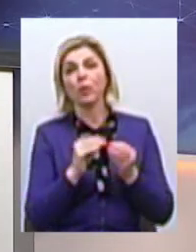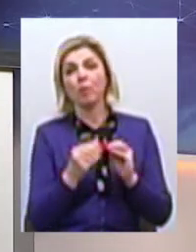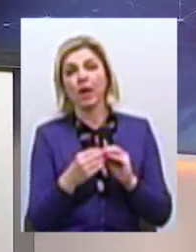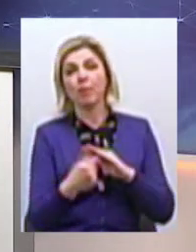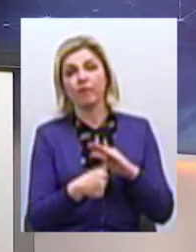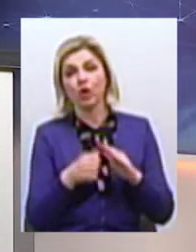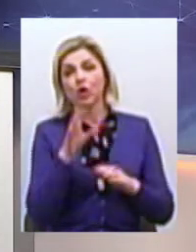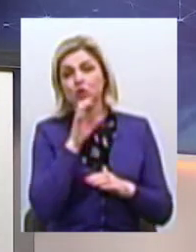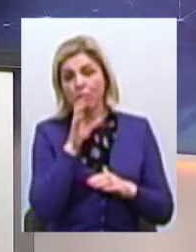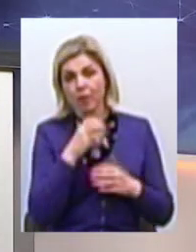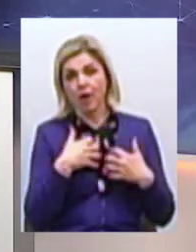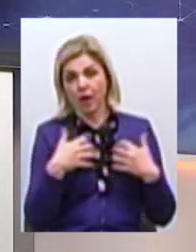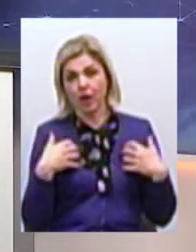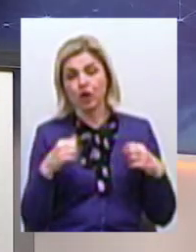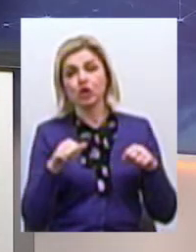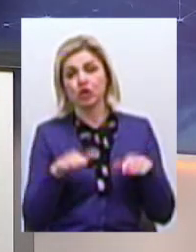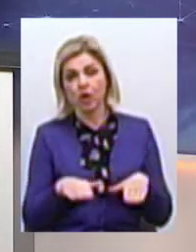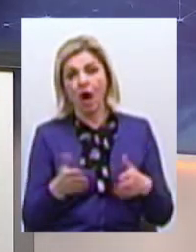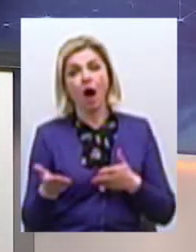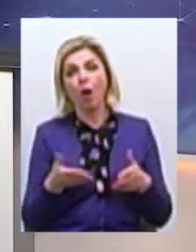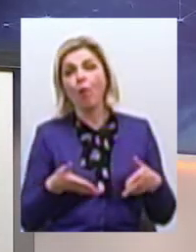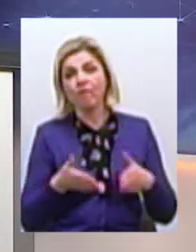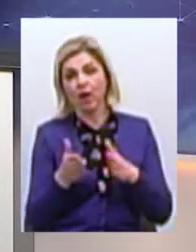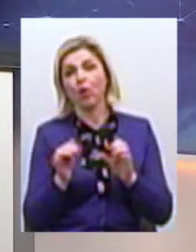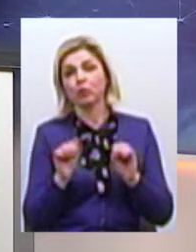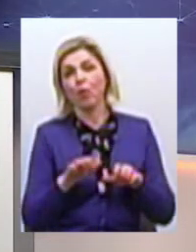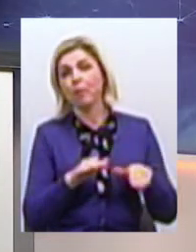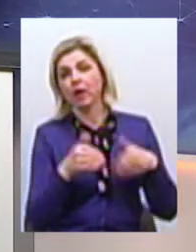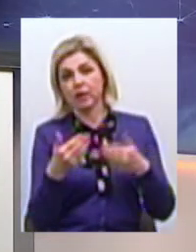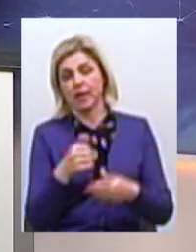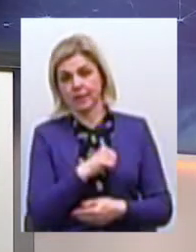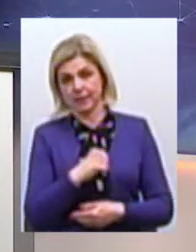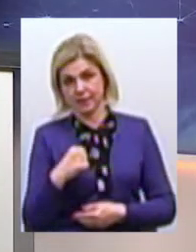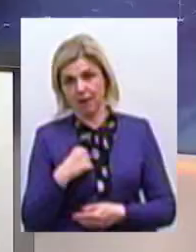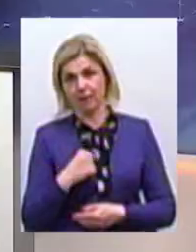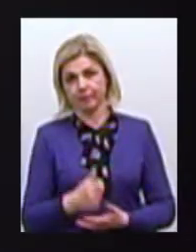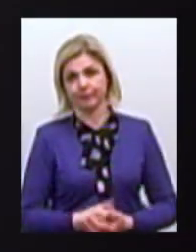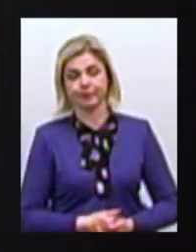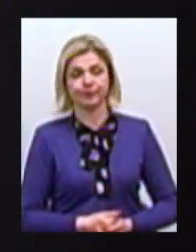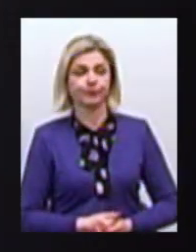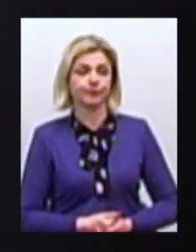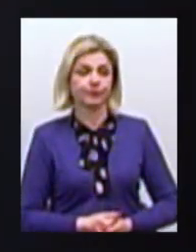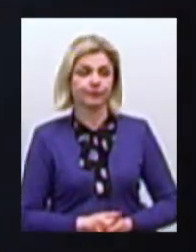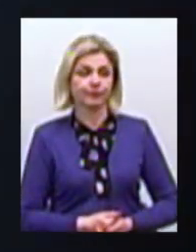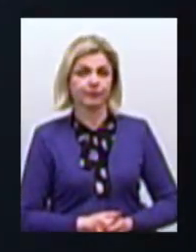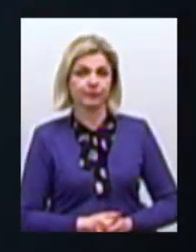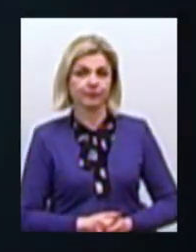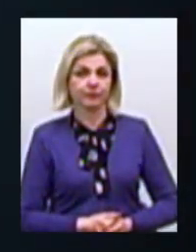вирішується, і який вихід могли б запропонувати самі з цієї ситуації? Будь ласка.